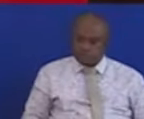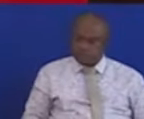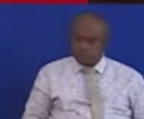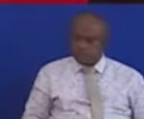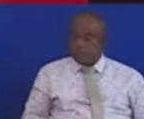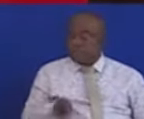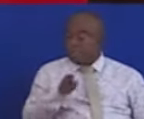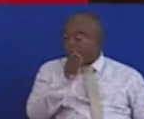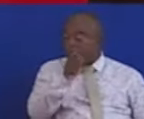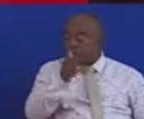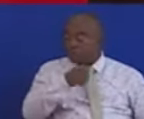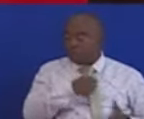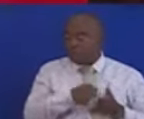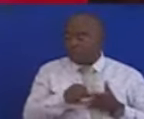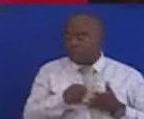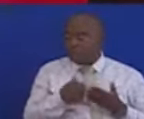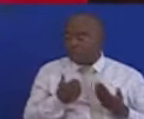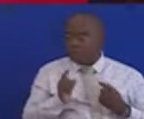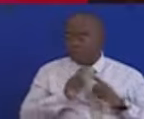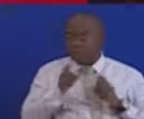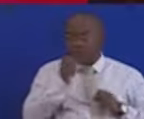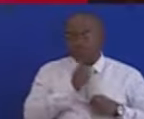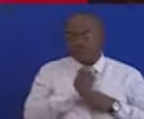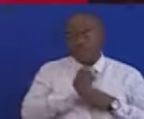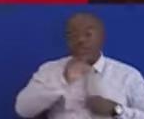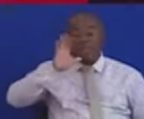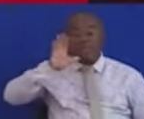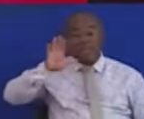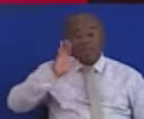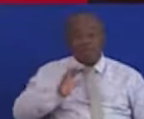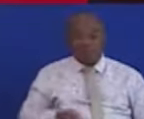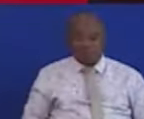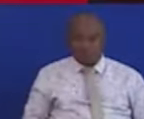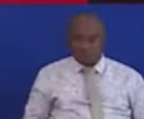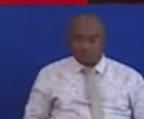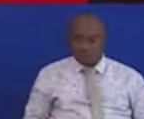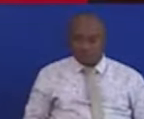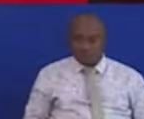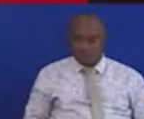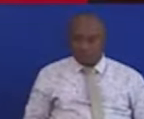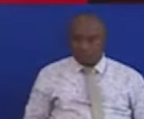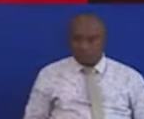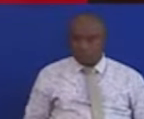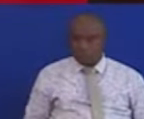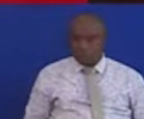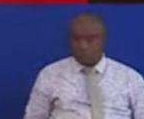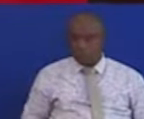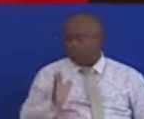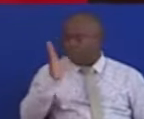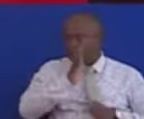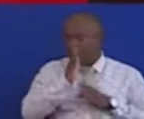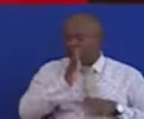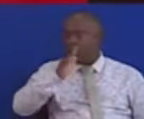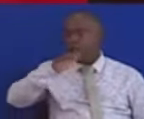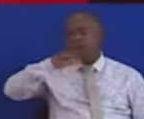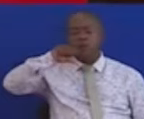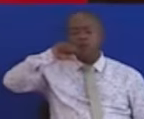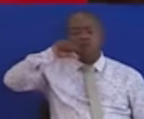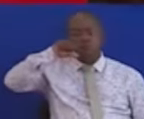nisempra hayaan na Kazi kubwa Wan fanya MH eshima mwen yeki Hali ni